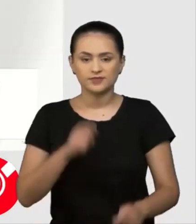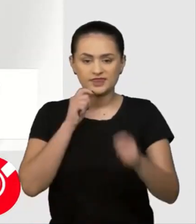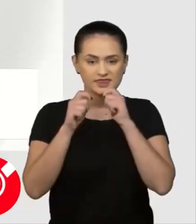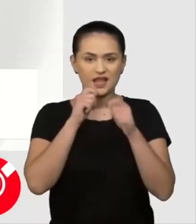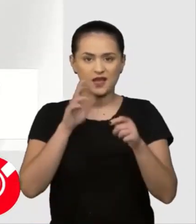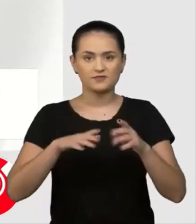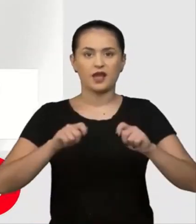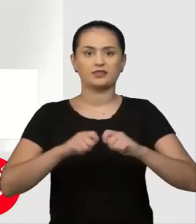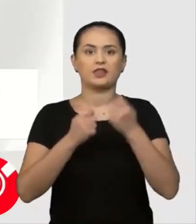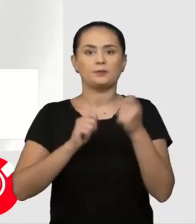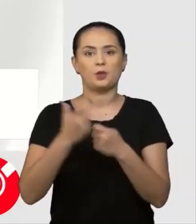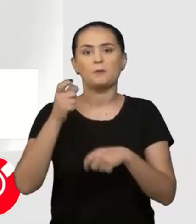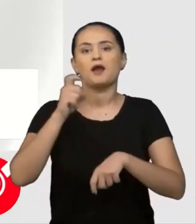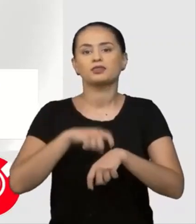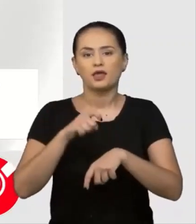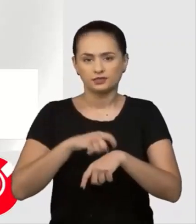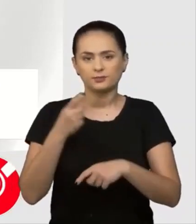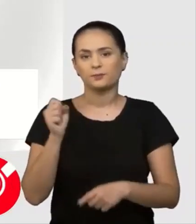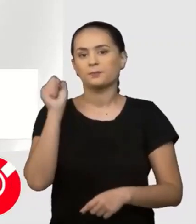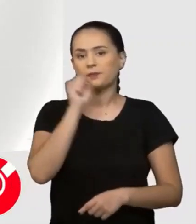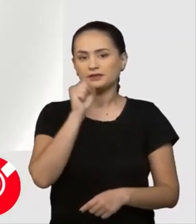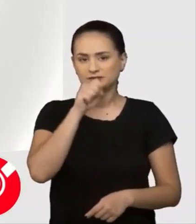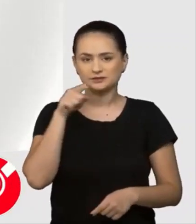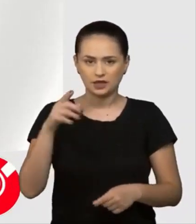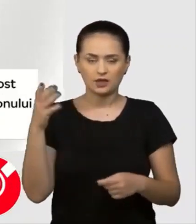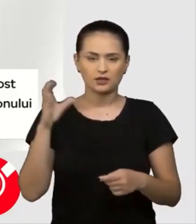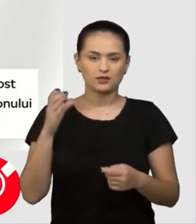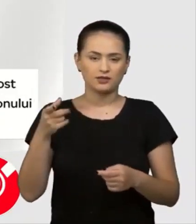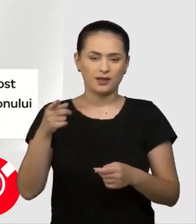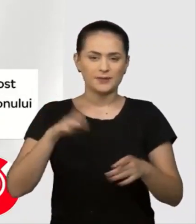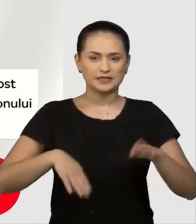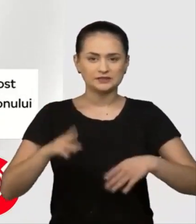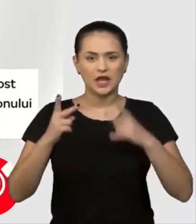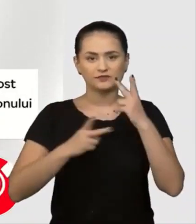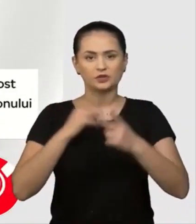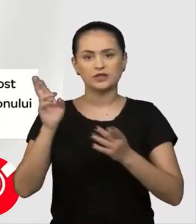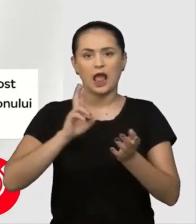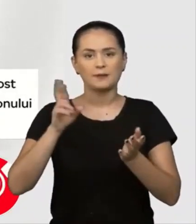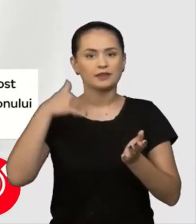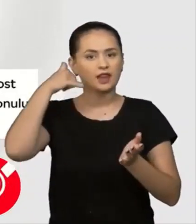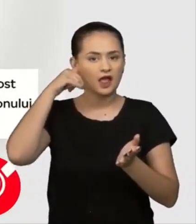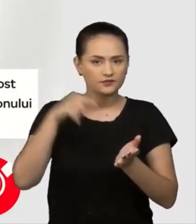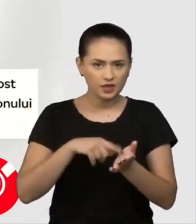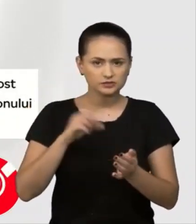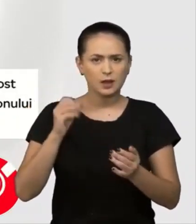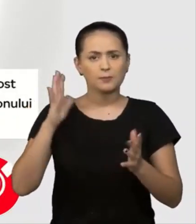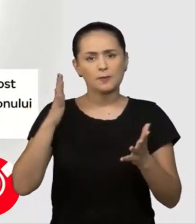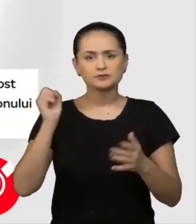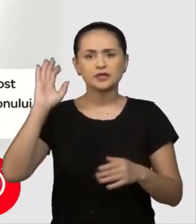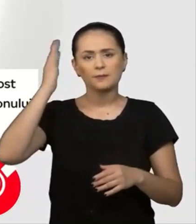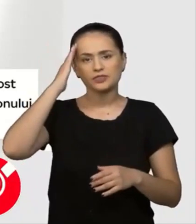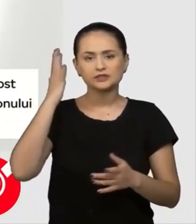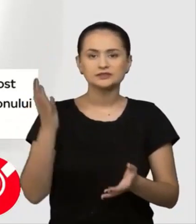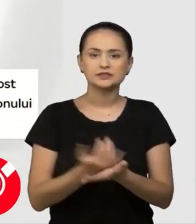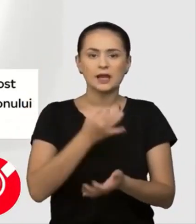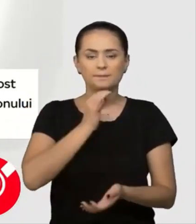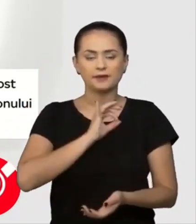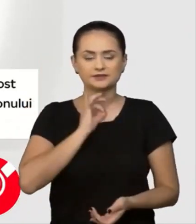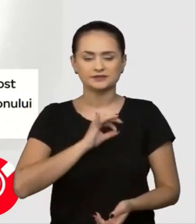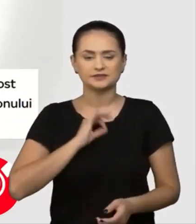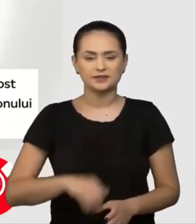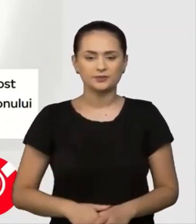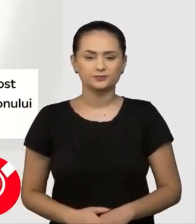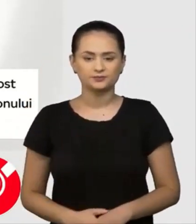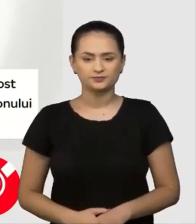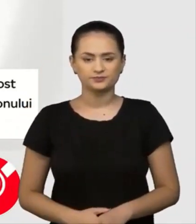interviul a fost întrerupt la un moment dat de doctor Dream nude artist ce drept acestuia pe care ministrul sanatatii din UK